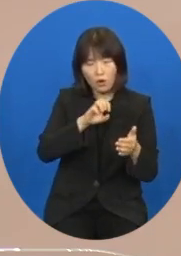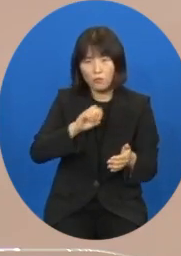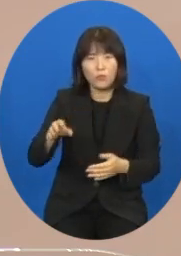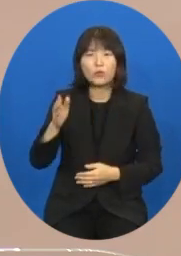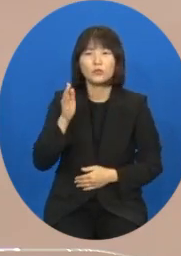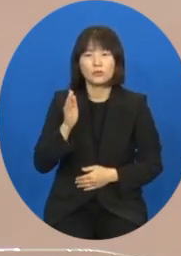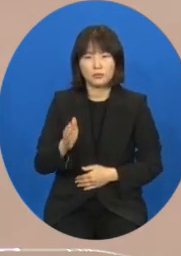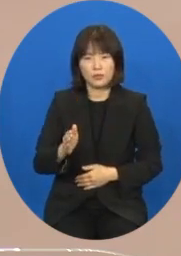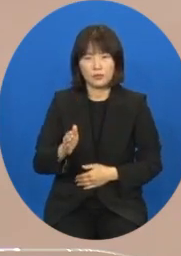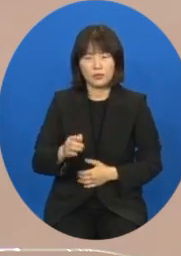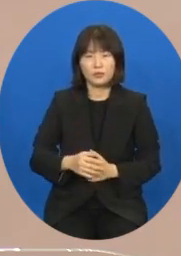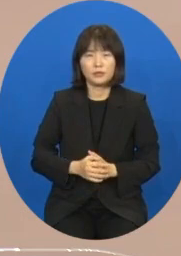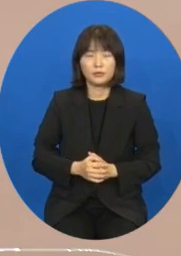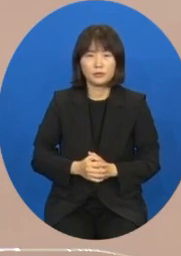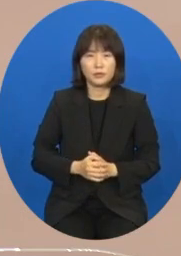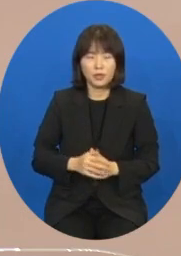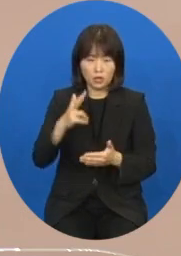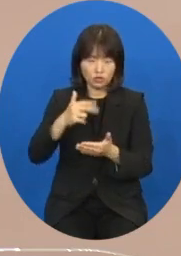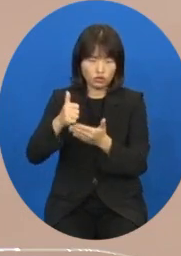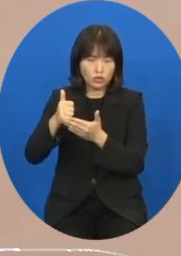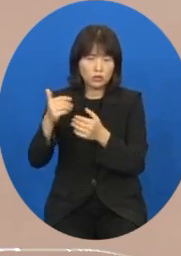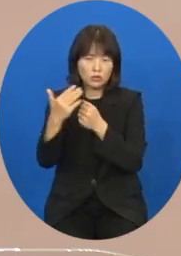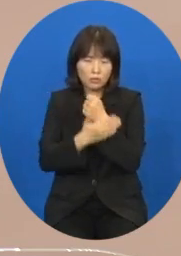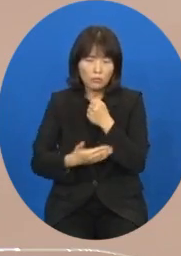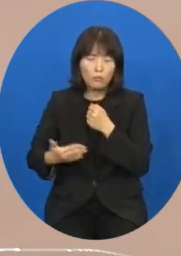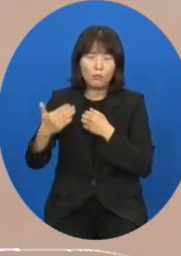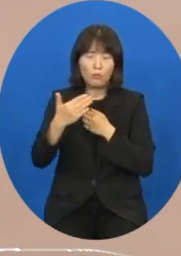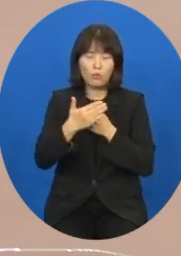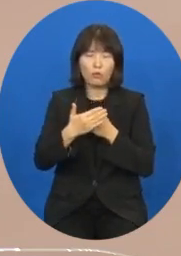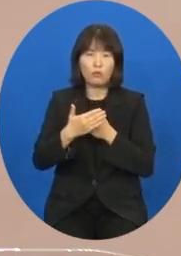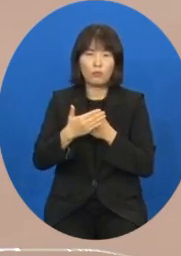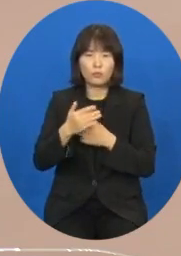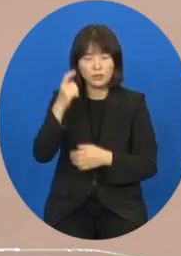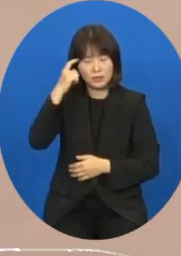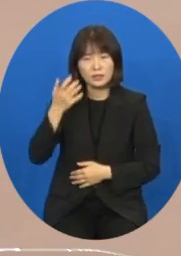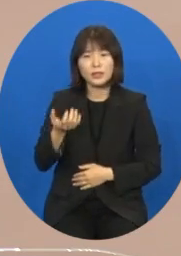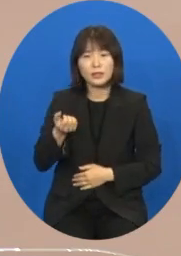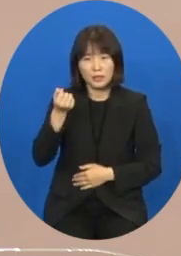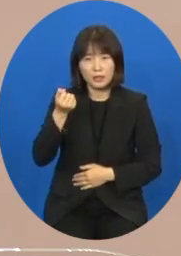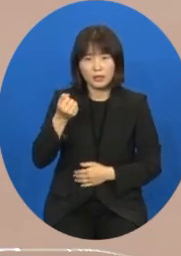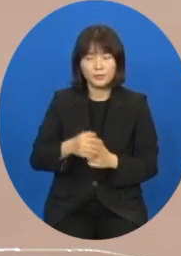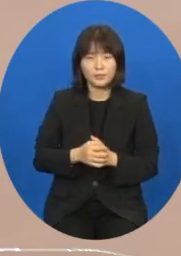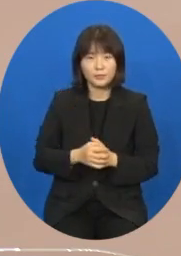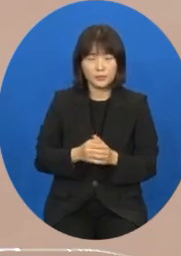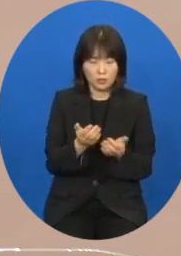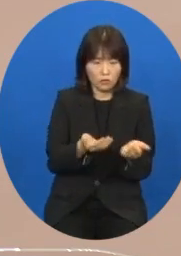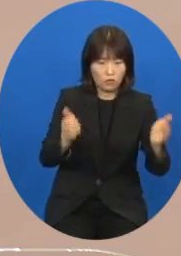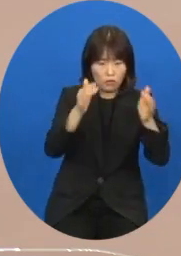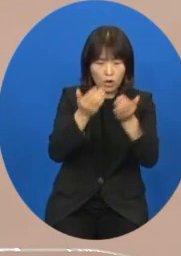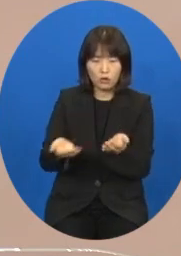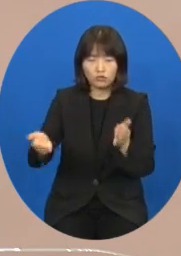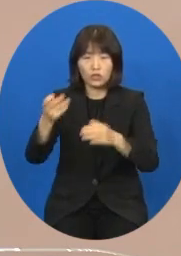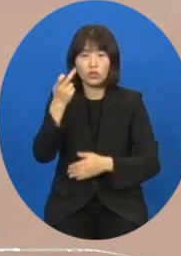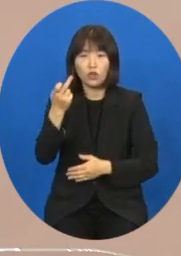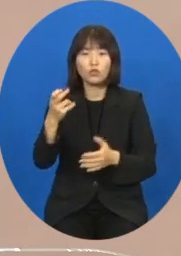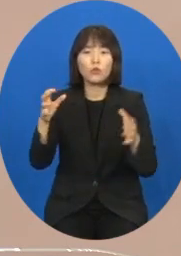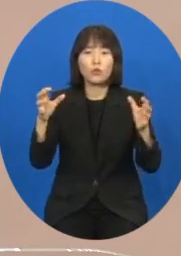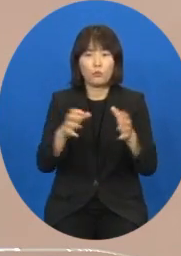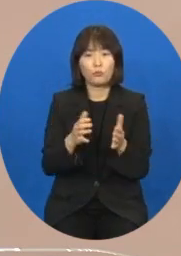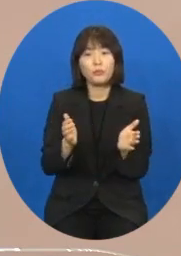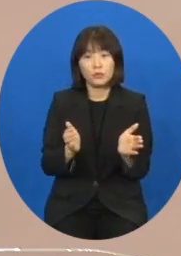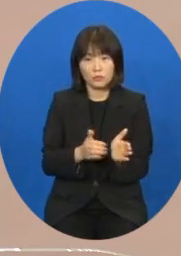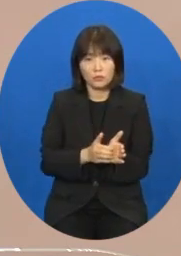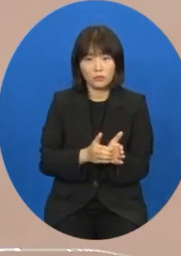거예요. 그게 주님의 몸이라고 주님은 여기셨으니까. 그래서 열두 광주를 모은 거예요. 그러니